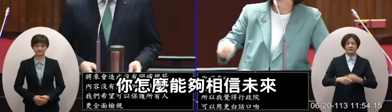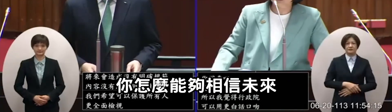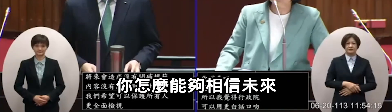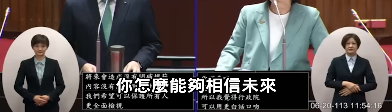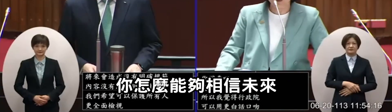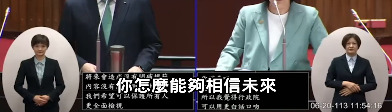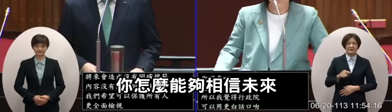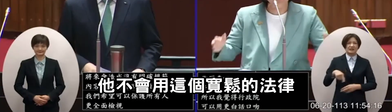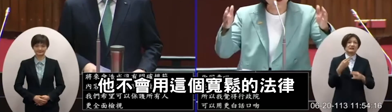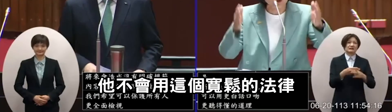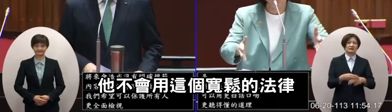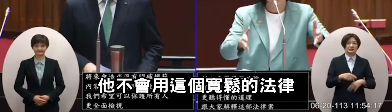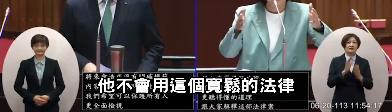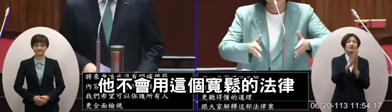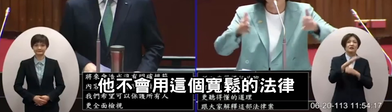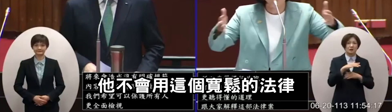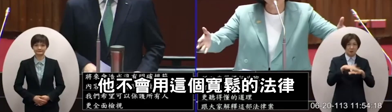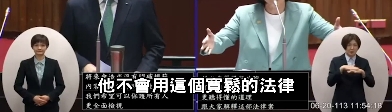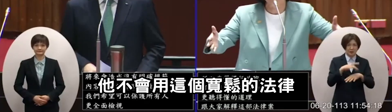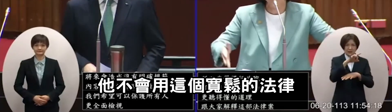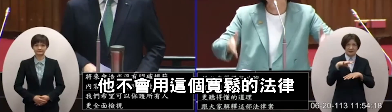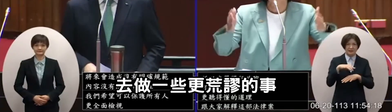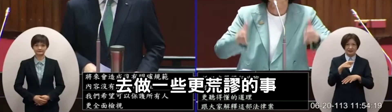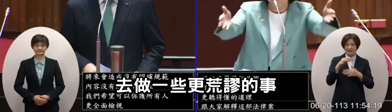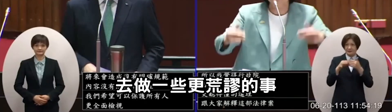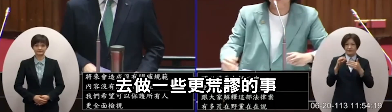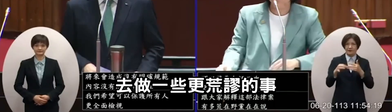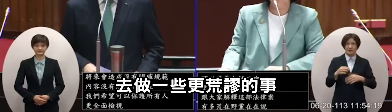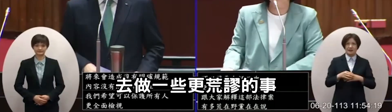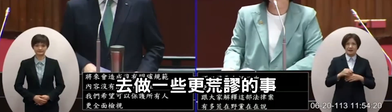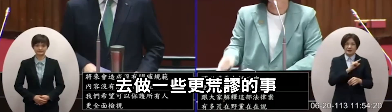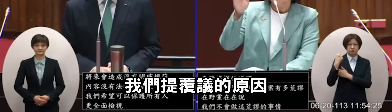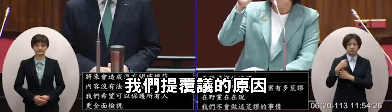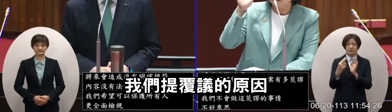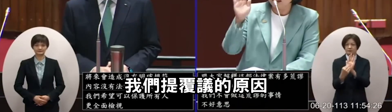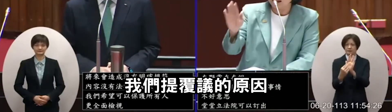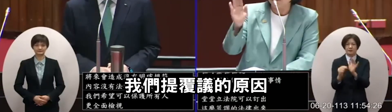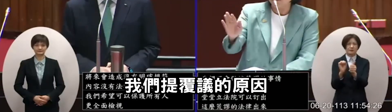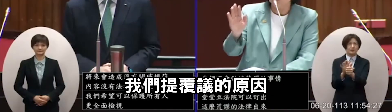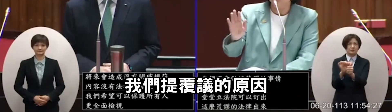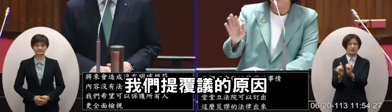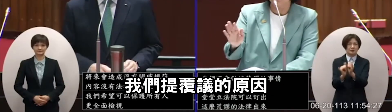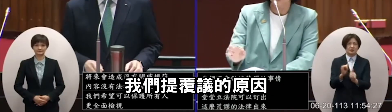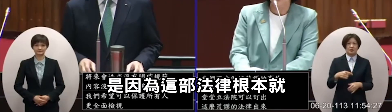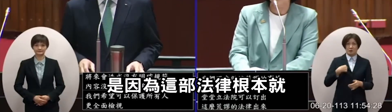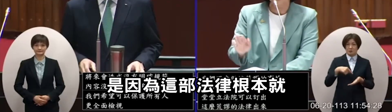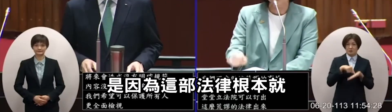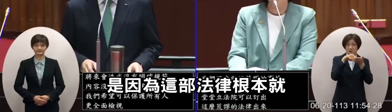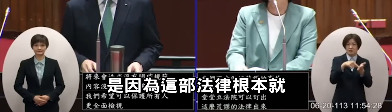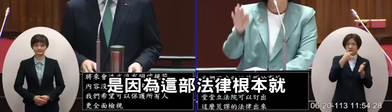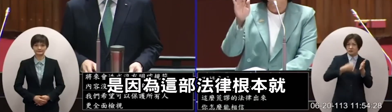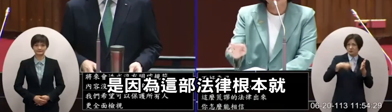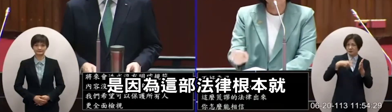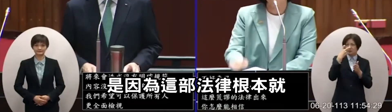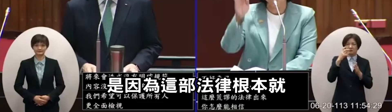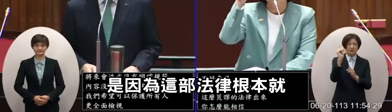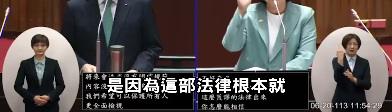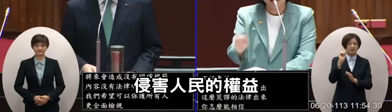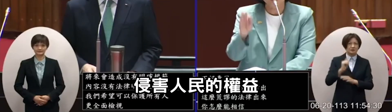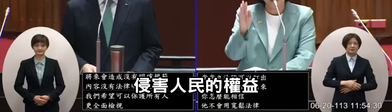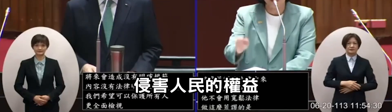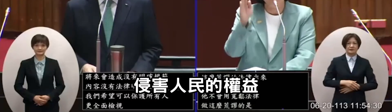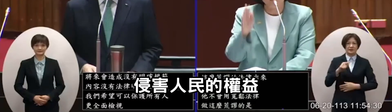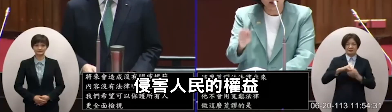你怎么能够相信未来他不会用这个宽松的法律去做一些更荒谬的事？我们提复议的原因是因为这部法律根本